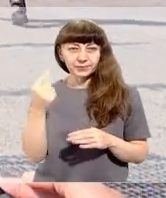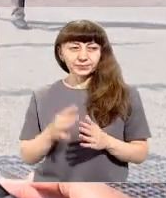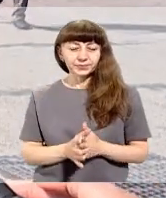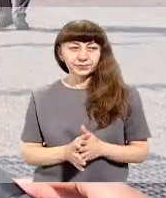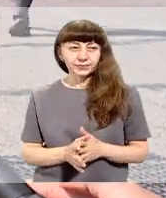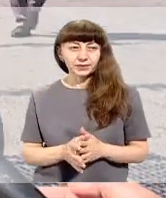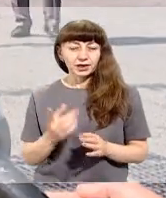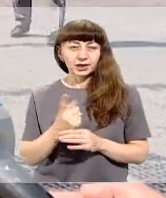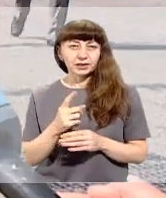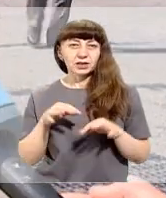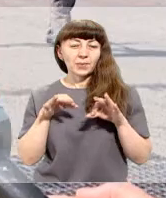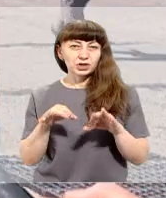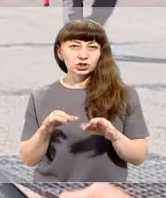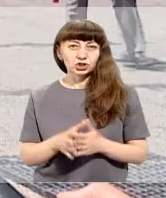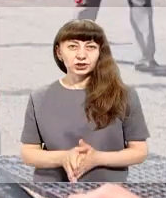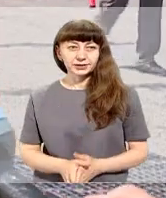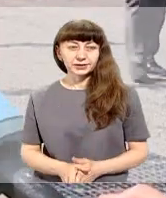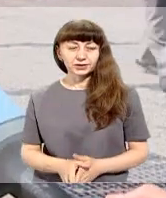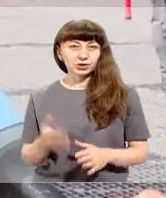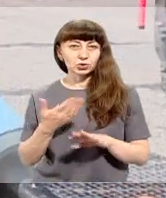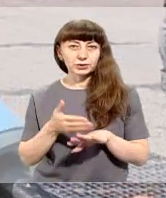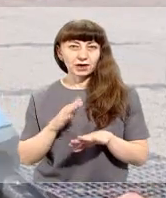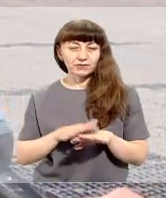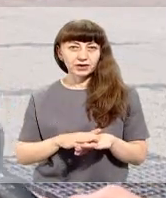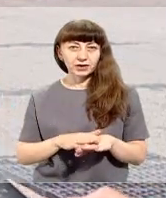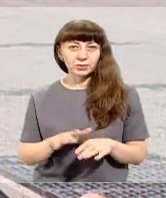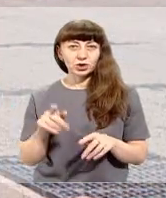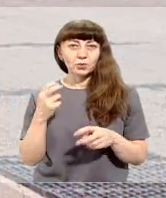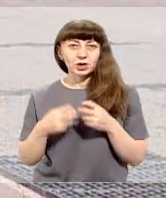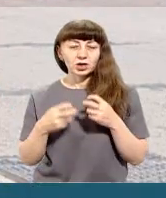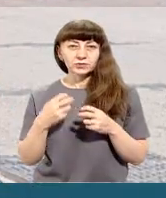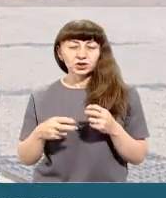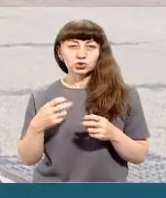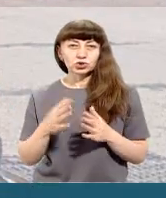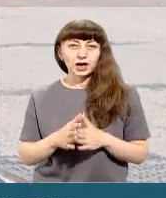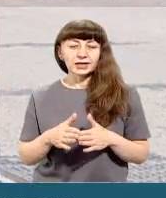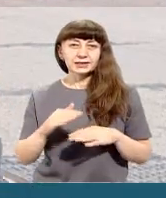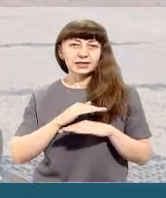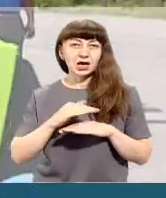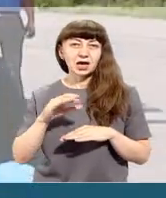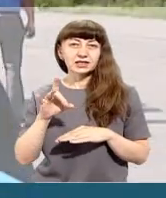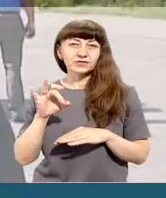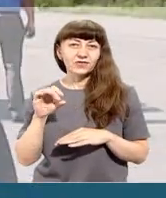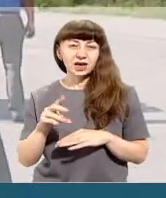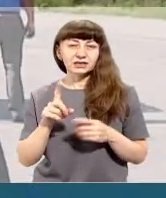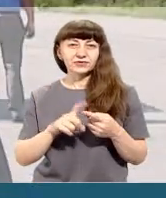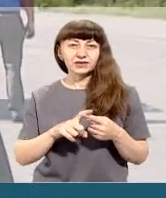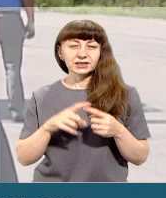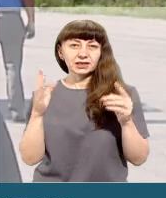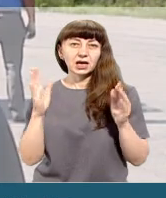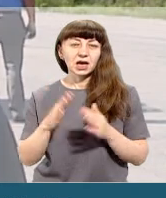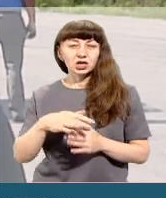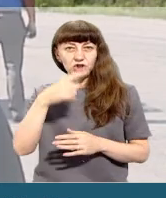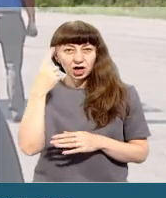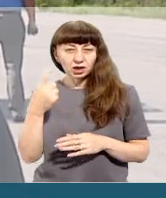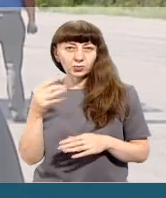на грузовой автотранспорт, так как идет разрушение при высокой температуре покрытия. На сегодняшний день